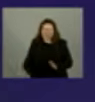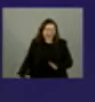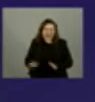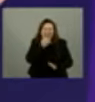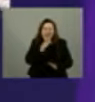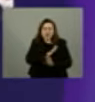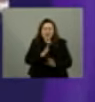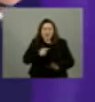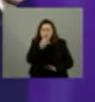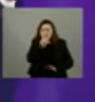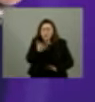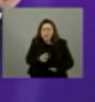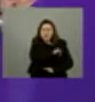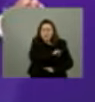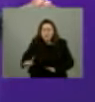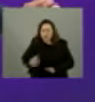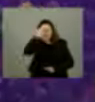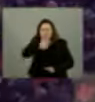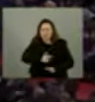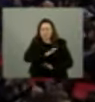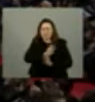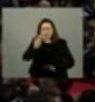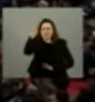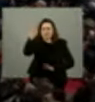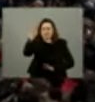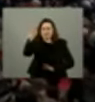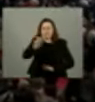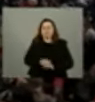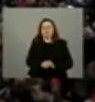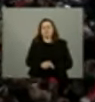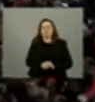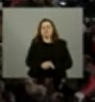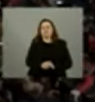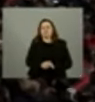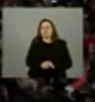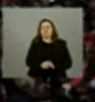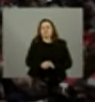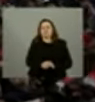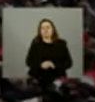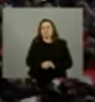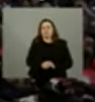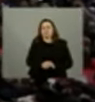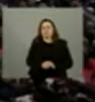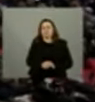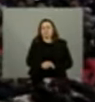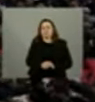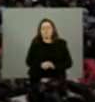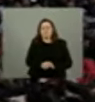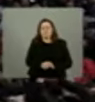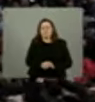την ενότητα. Mm-hmm. Δεν τον είχαμε δει να μιλάει καθόλου ποτέ. Ναι, αυτό, εγώ το αναγνωρίζω αυτό. Εγώ άλλο ρωτάω.